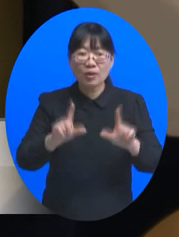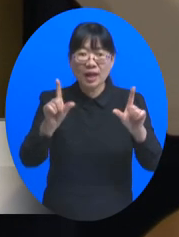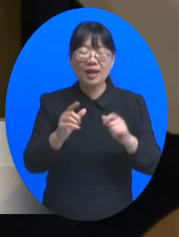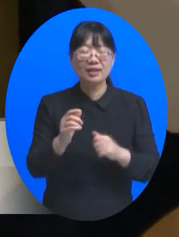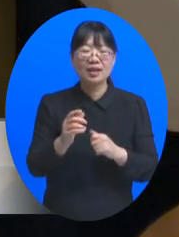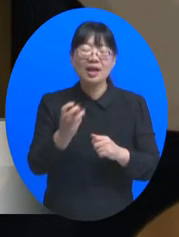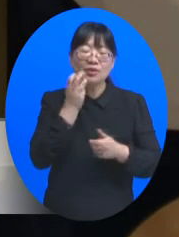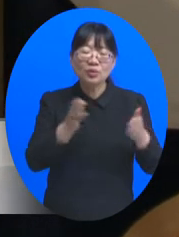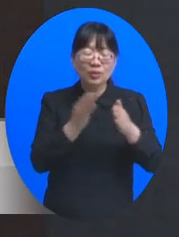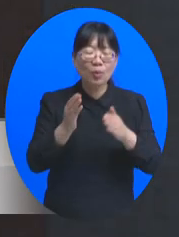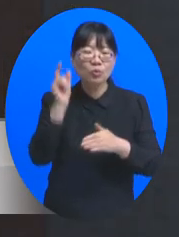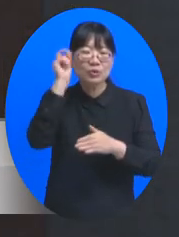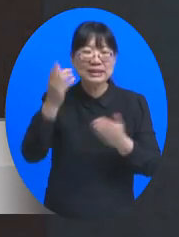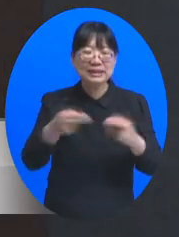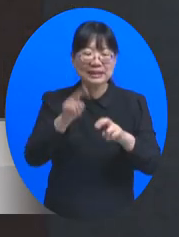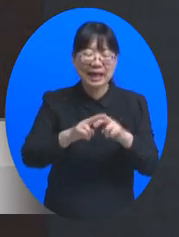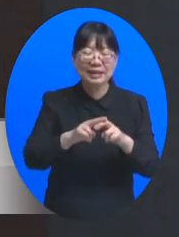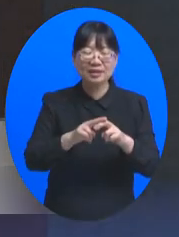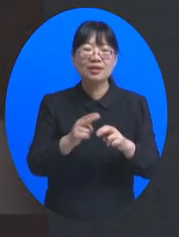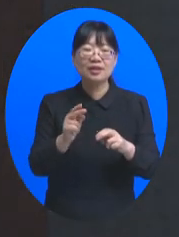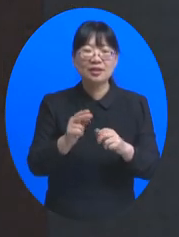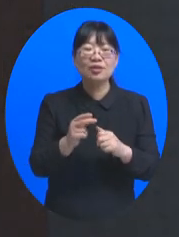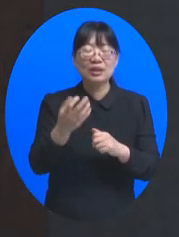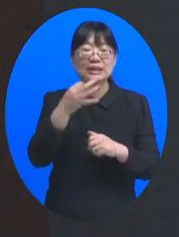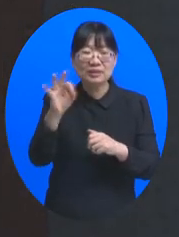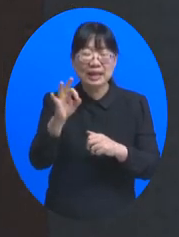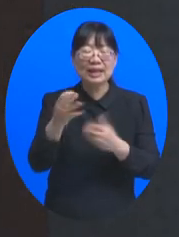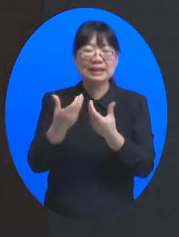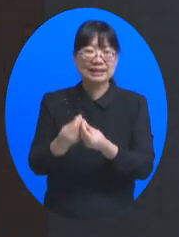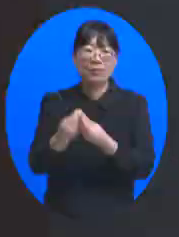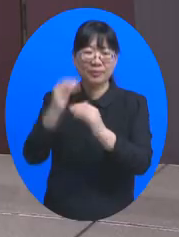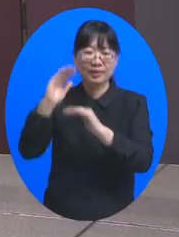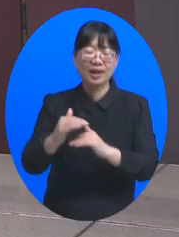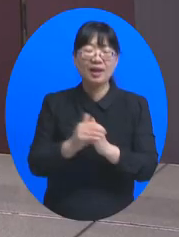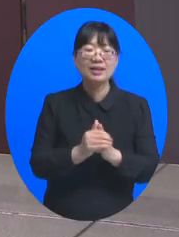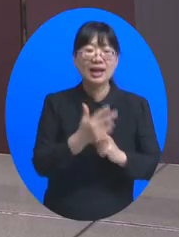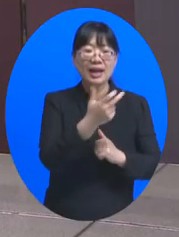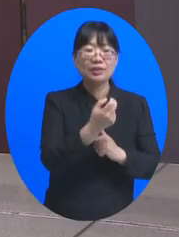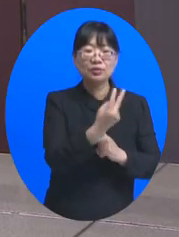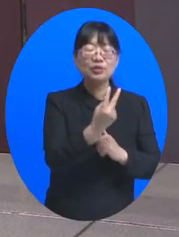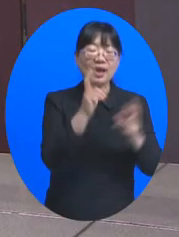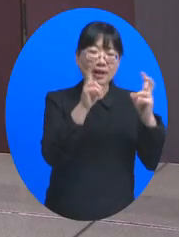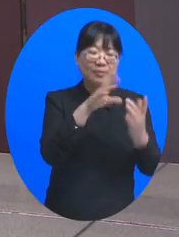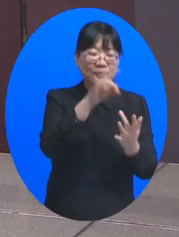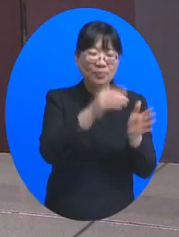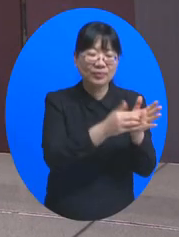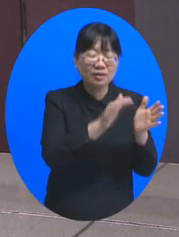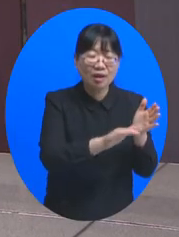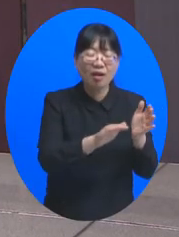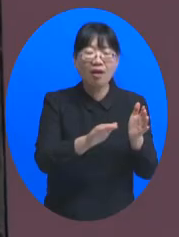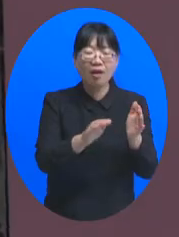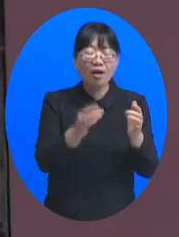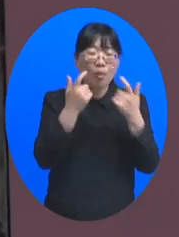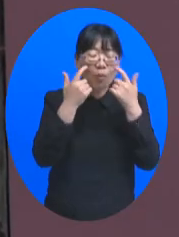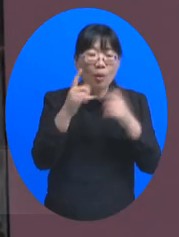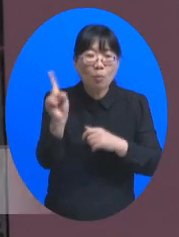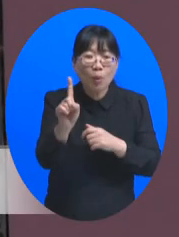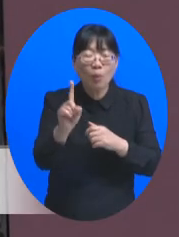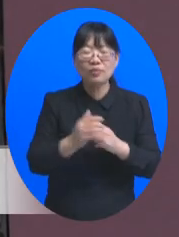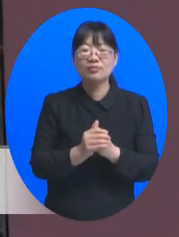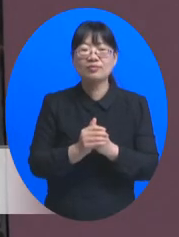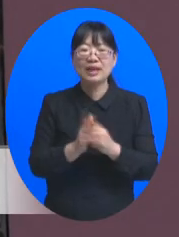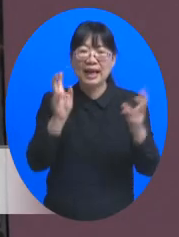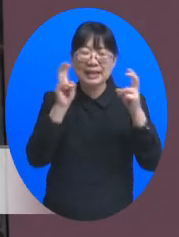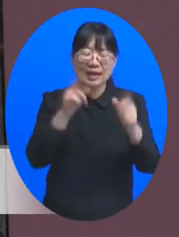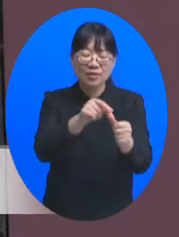72개사가 뽑혔는데 눈에 띄는 건 이들 기업들의 신규 채용 인력 규모입니다. 경기 침체 속에서도 최근